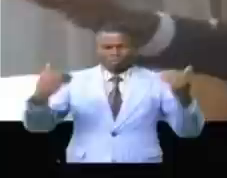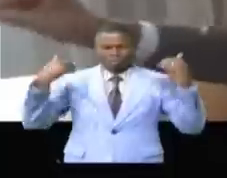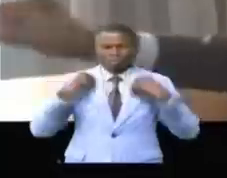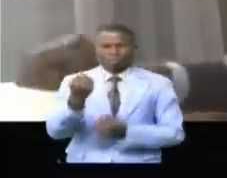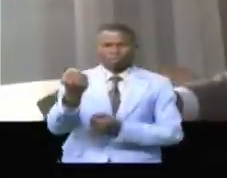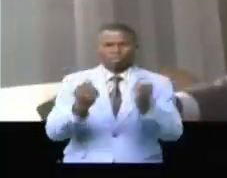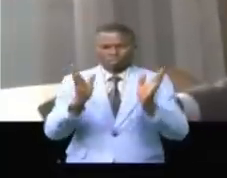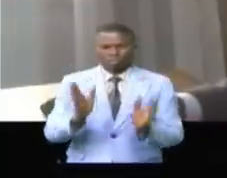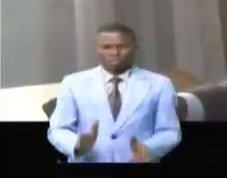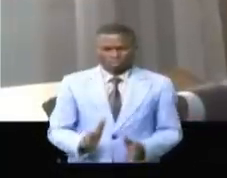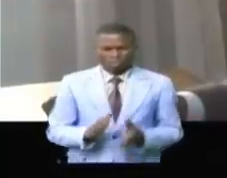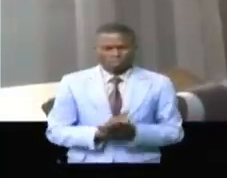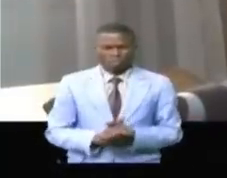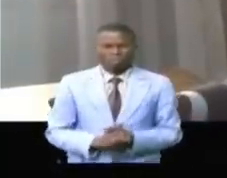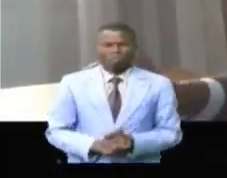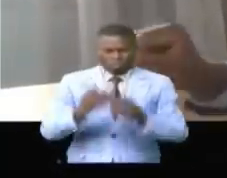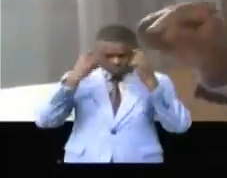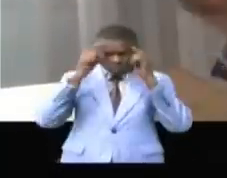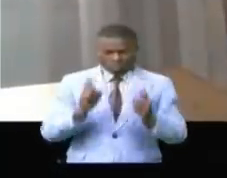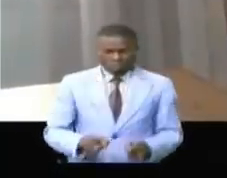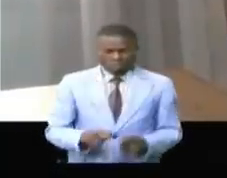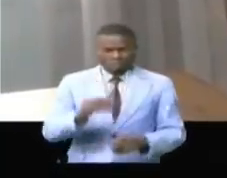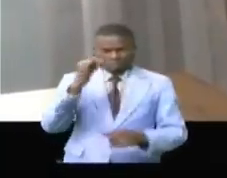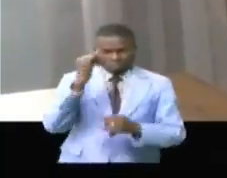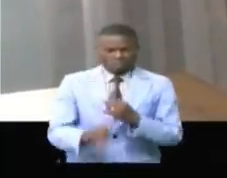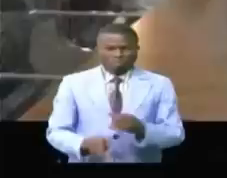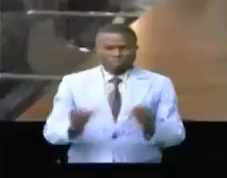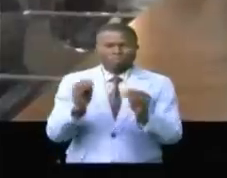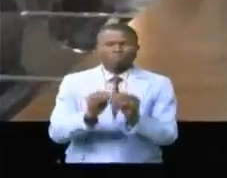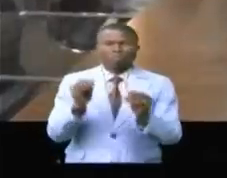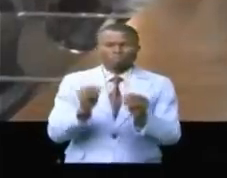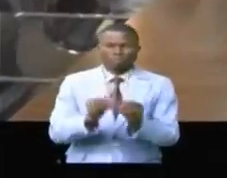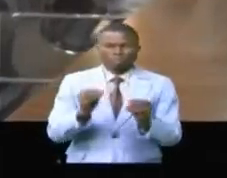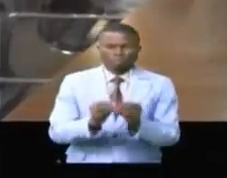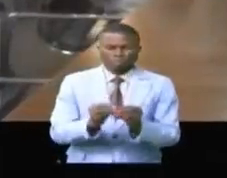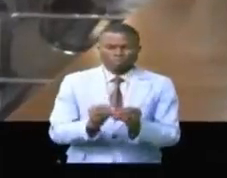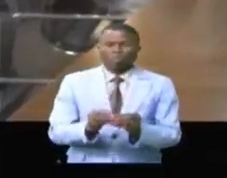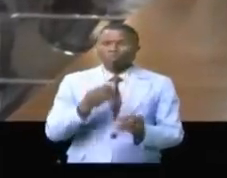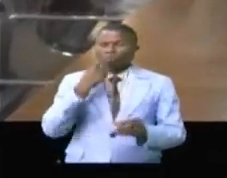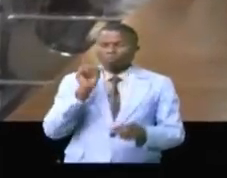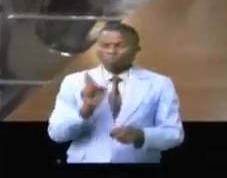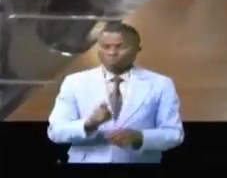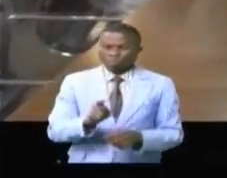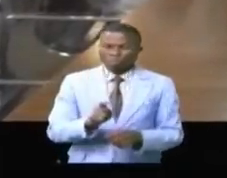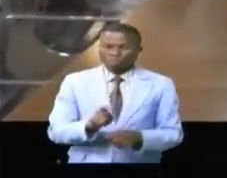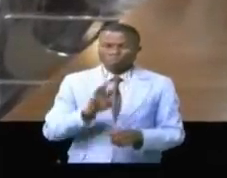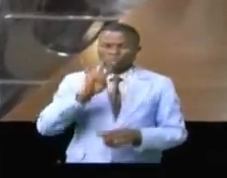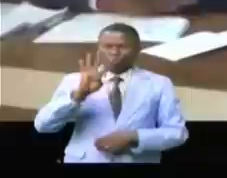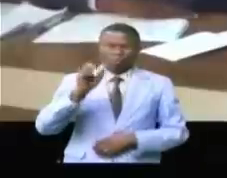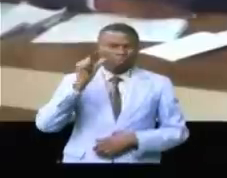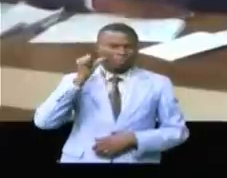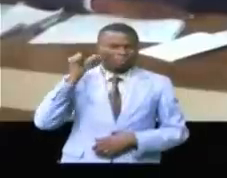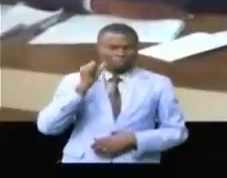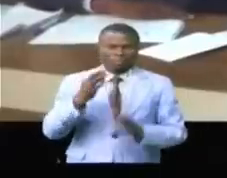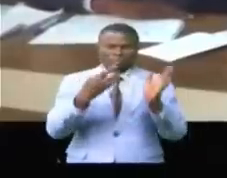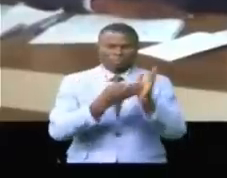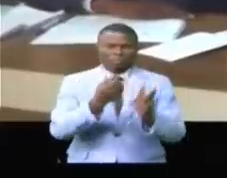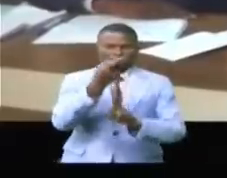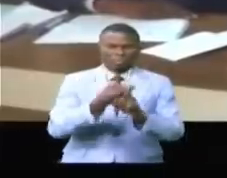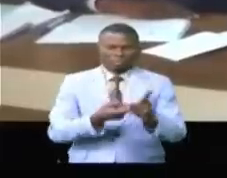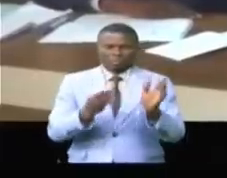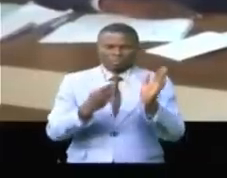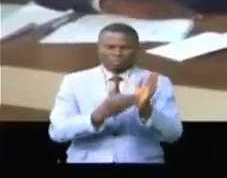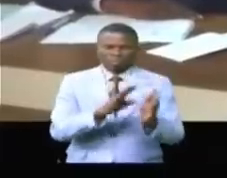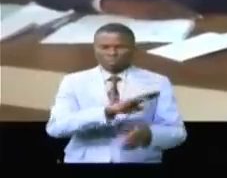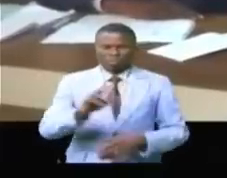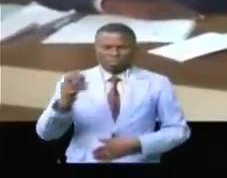des véhicules. C'est ce qui a été décidé à l'issue de la réunion d'avertissement convoquée ce jeudi 7 septembre 2023